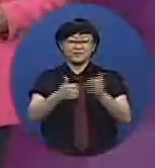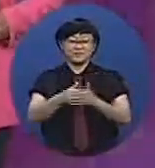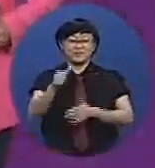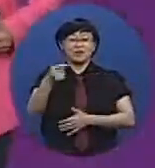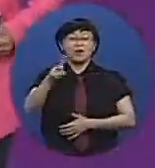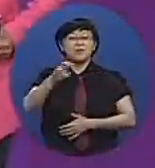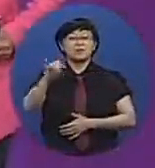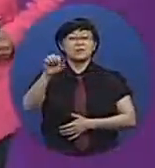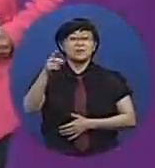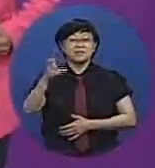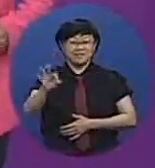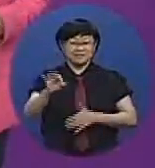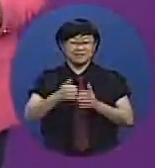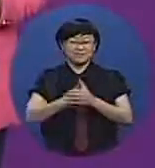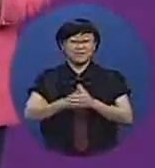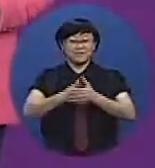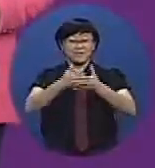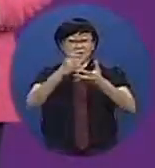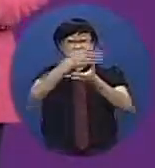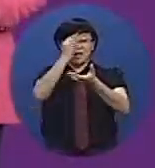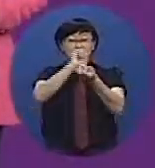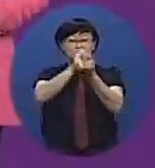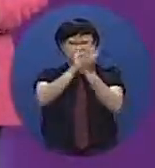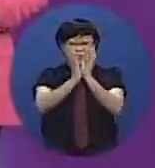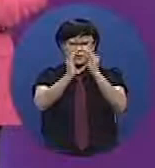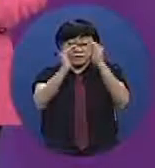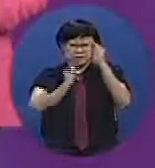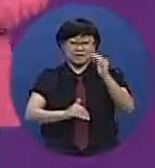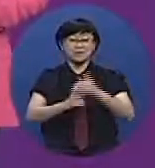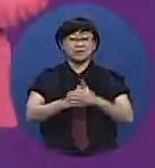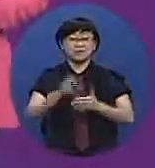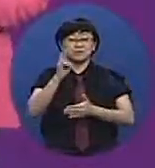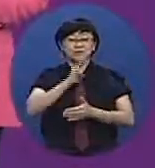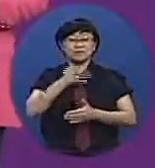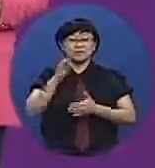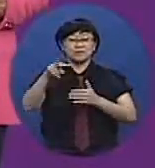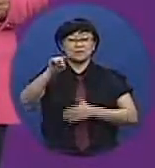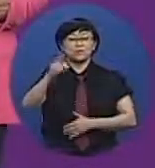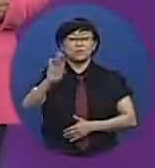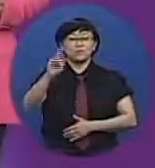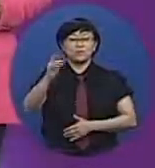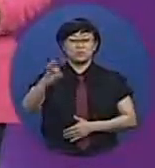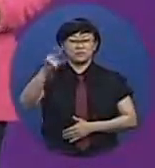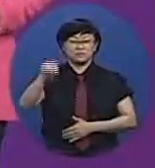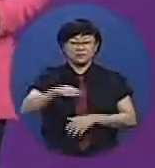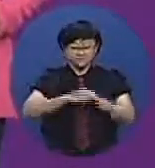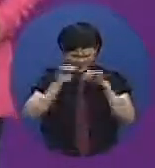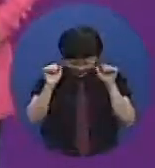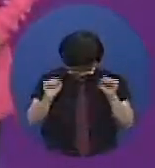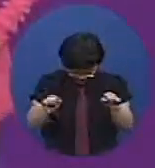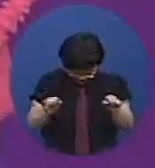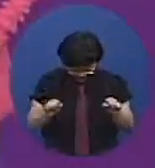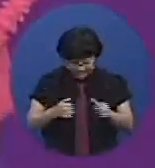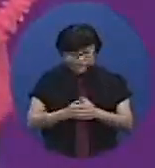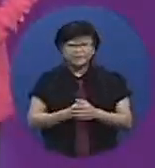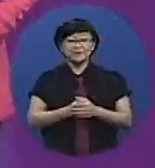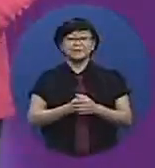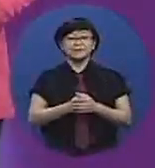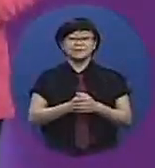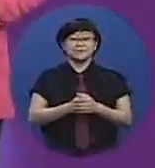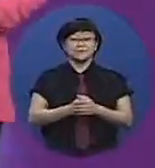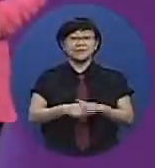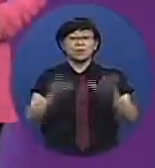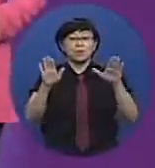허명이 인사드리겠습니다. 네, 할미꽃 사연의 가수 송봉수입니다. 안녕하세요.